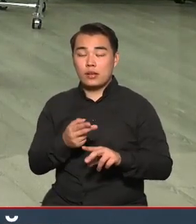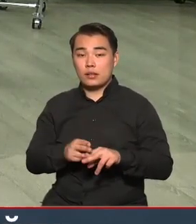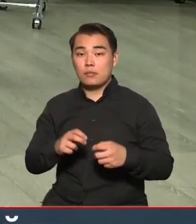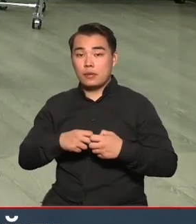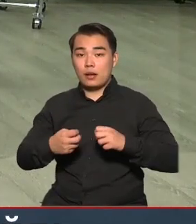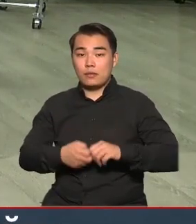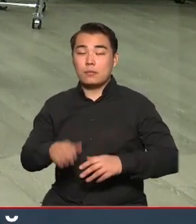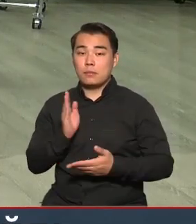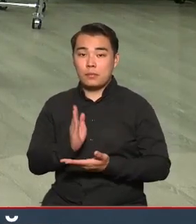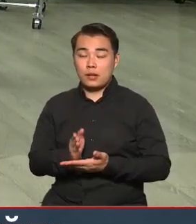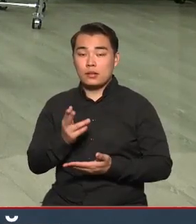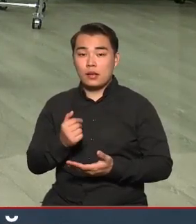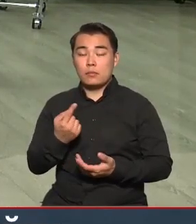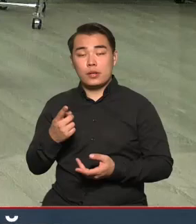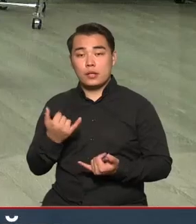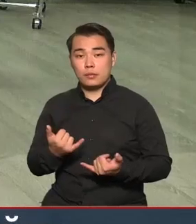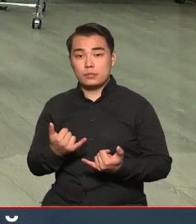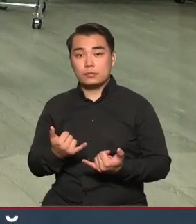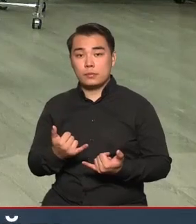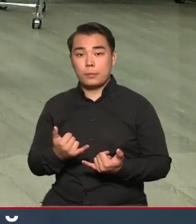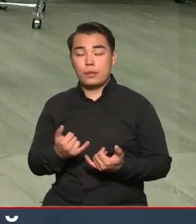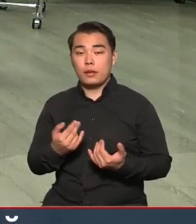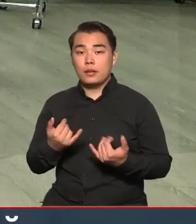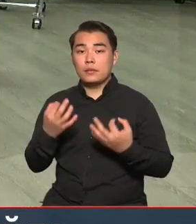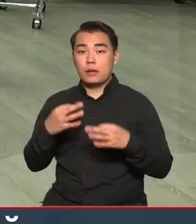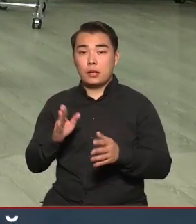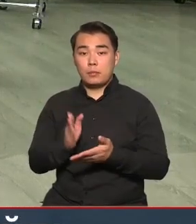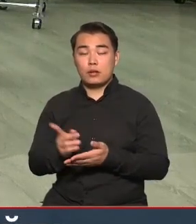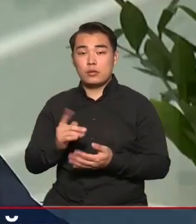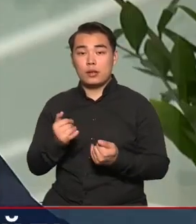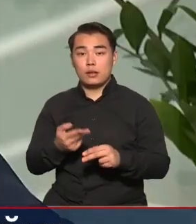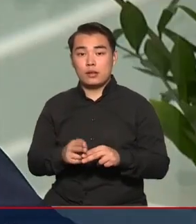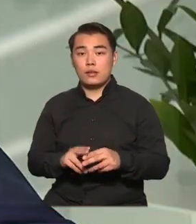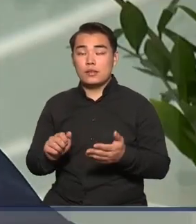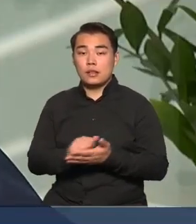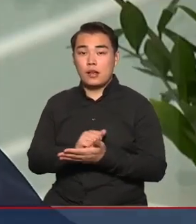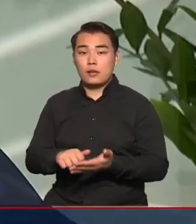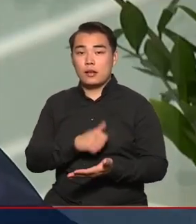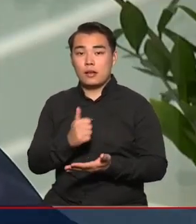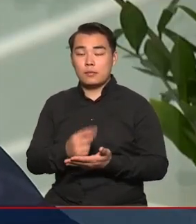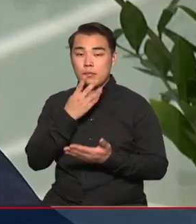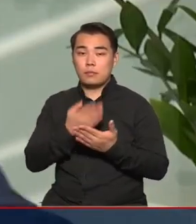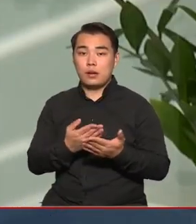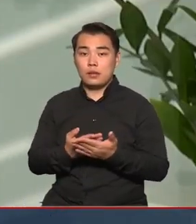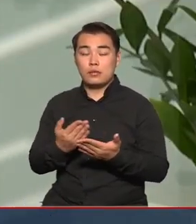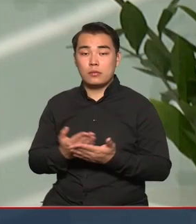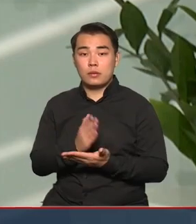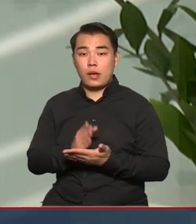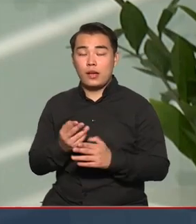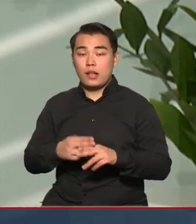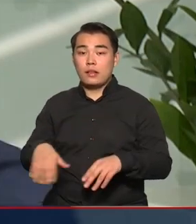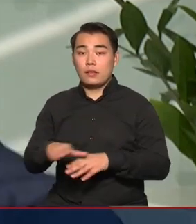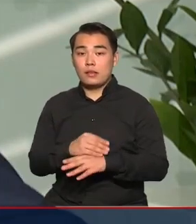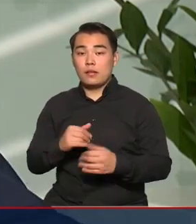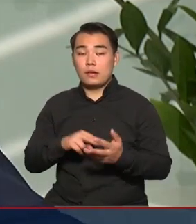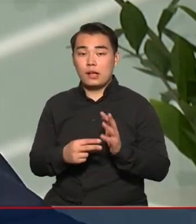ол бар, өйткені мынау бюрократия бар, сонымен бірге қағазбастылық факторлар бар. Міне осындай